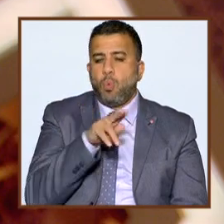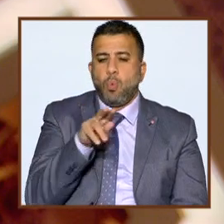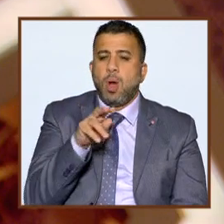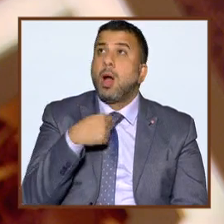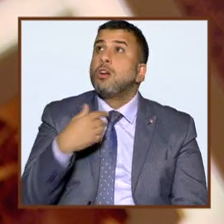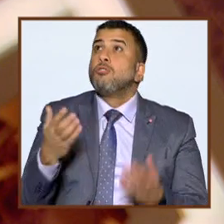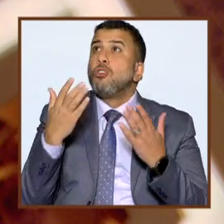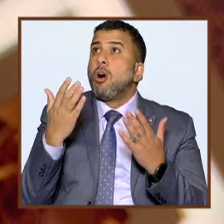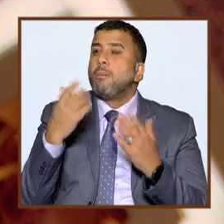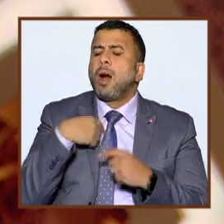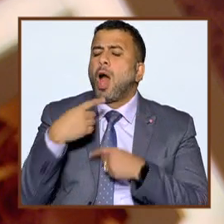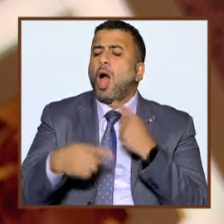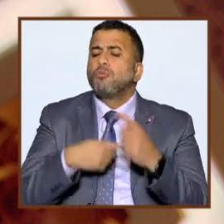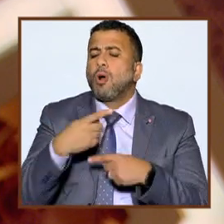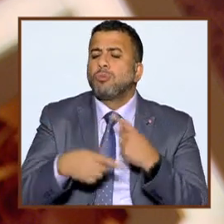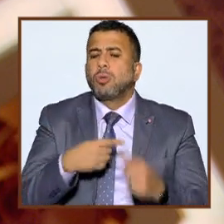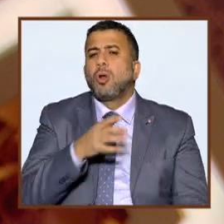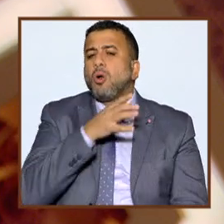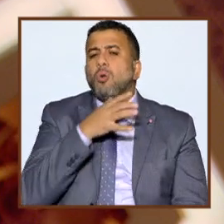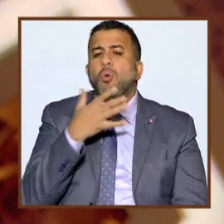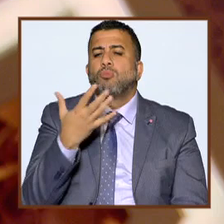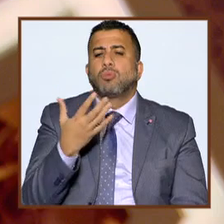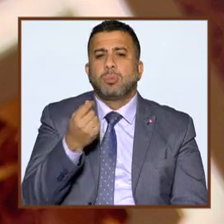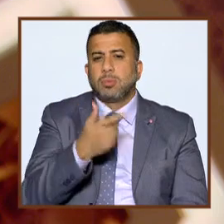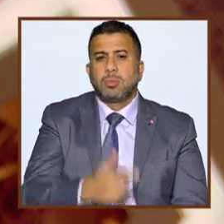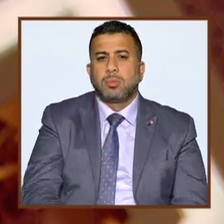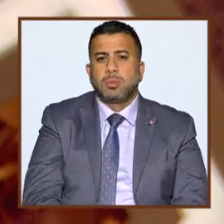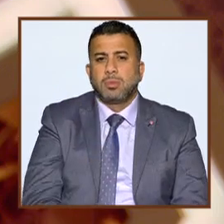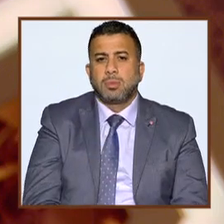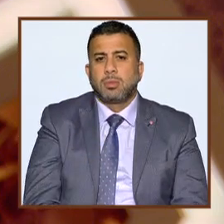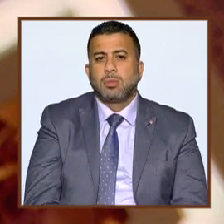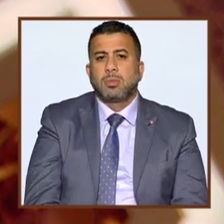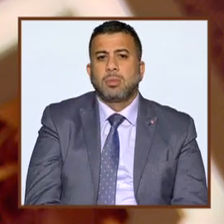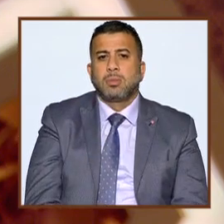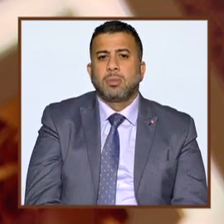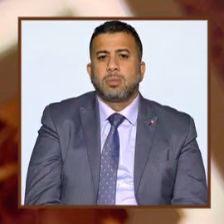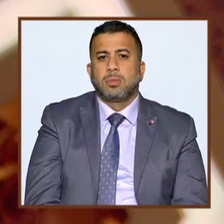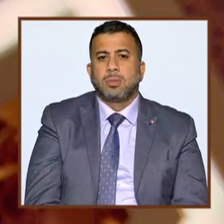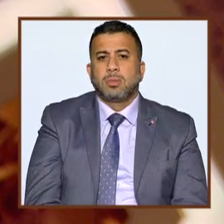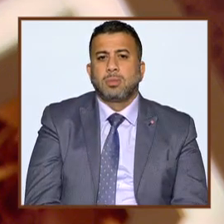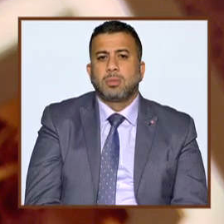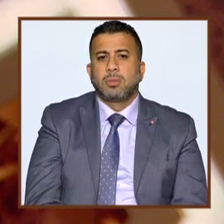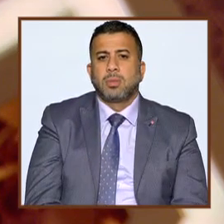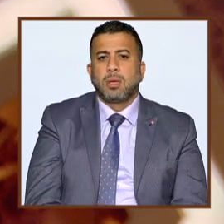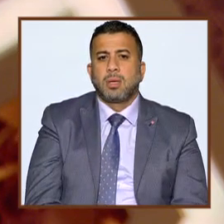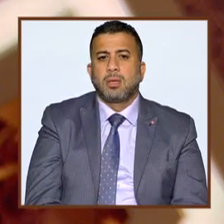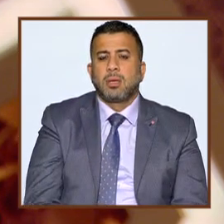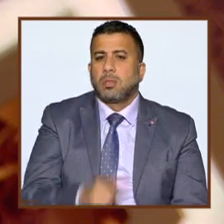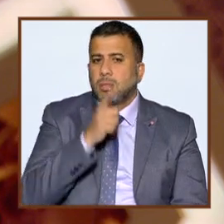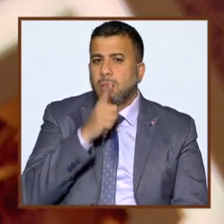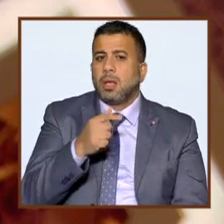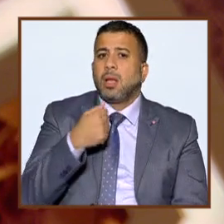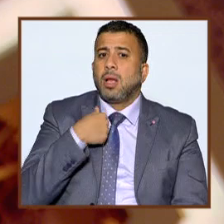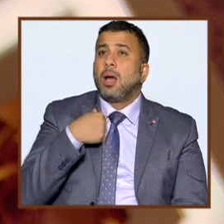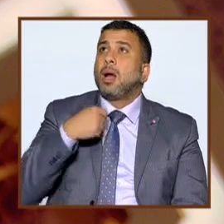أن يعطيه 500 ريال. لا بس فهمني عبد الله، تعرف ما يخفاك النذر غير الحلف. أحيانا يقول مثلا